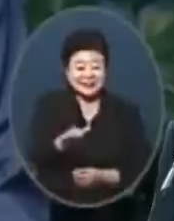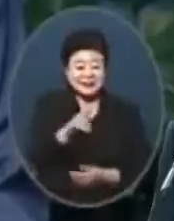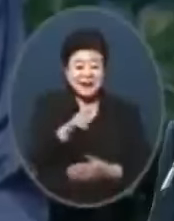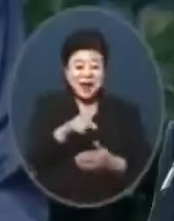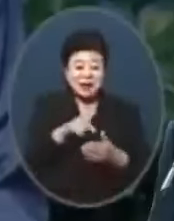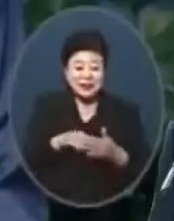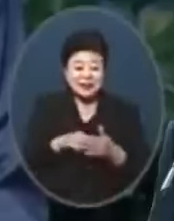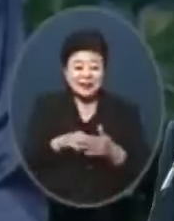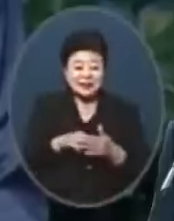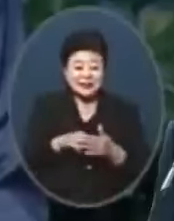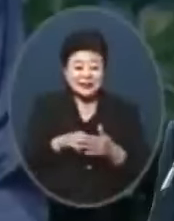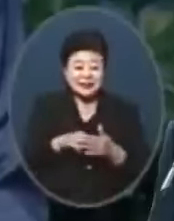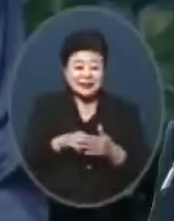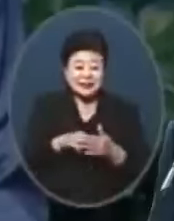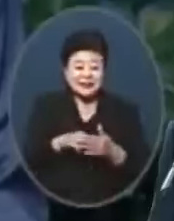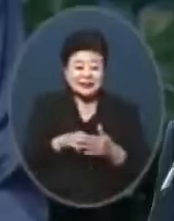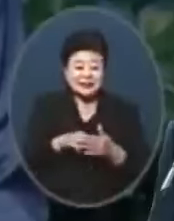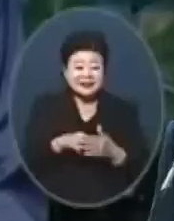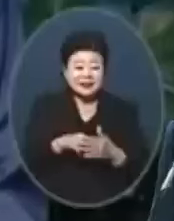마음이